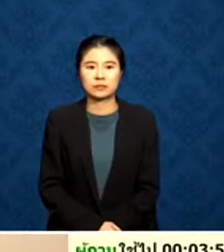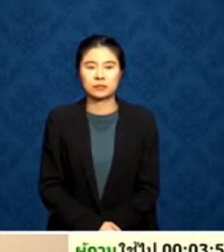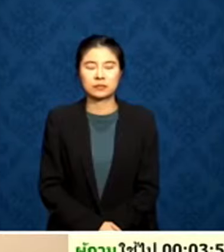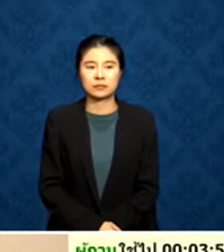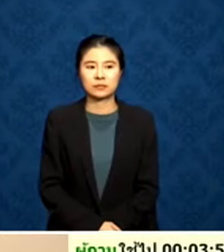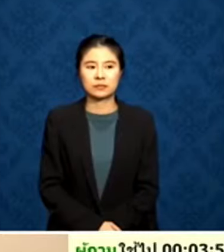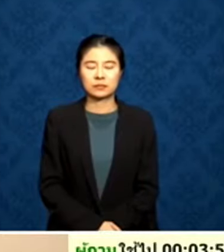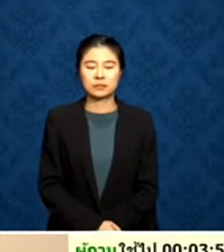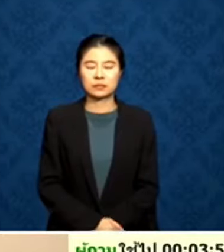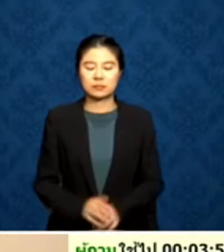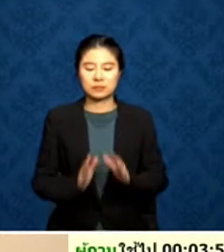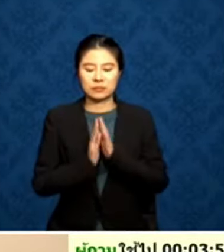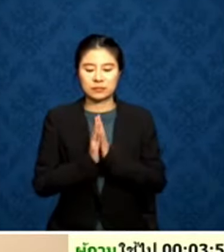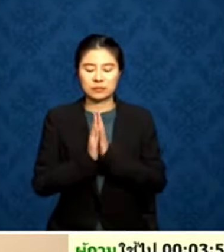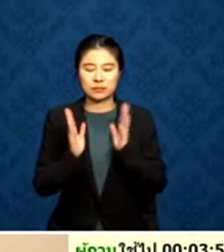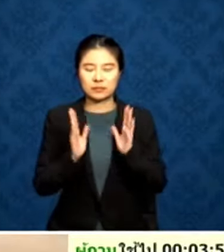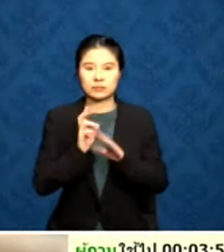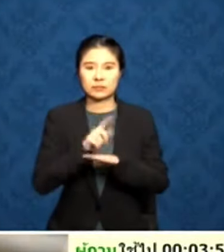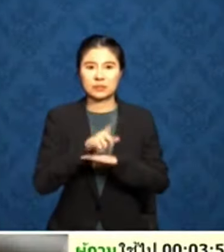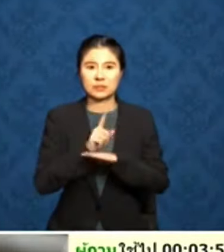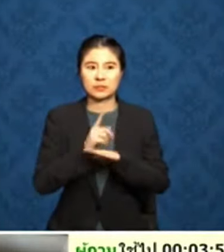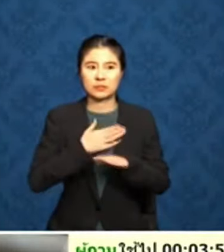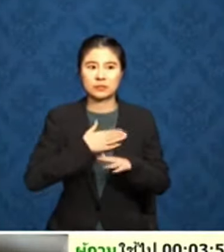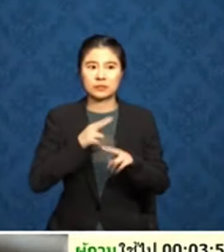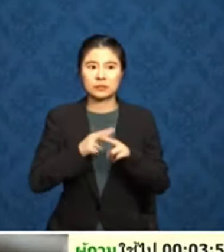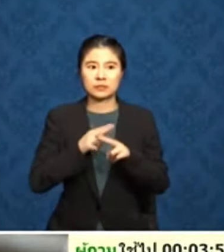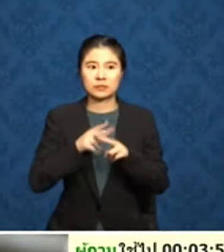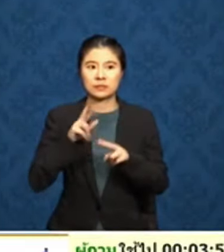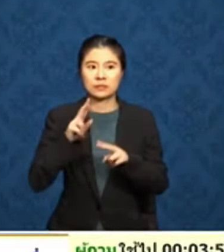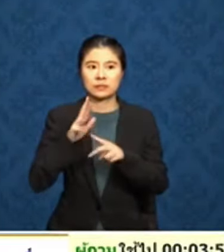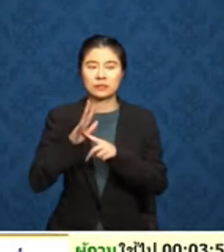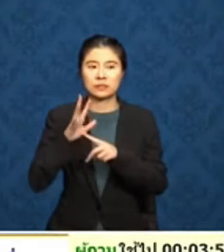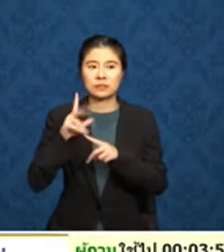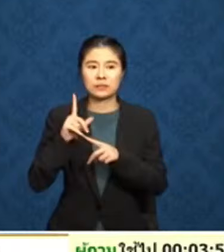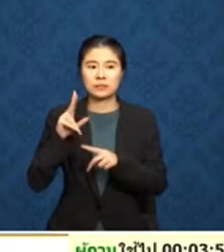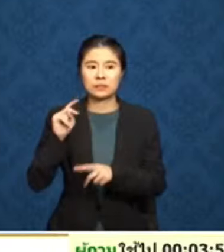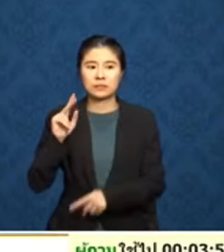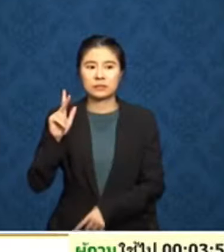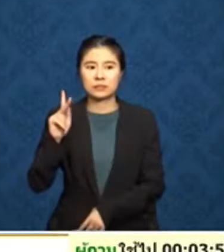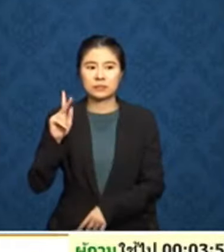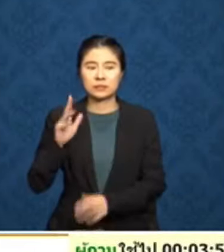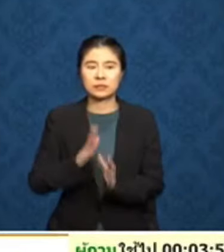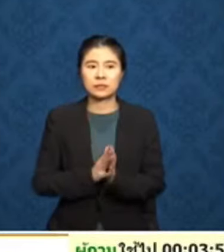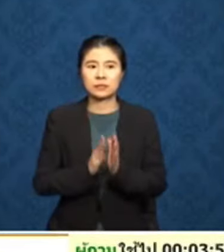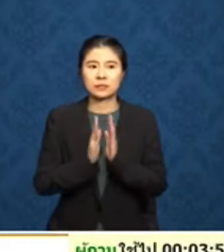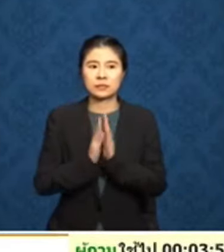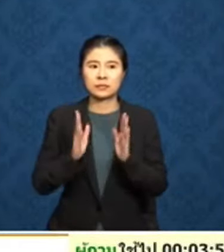ขอบคุณท่านประธานค่ะดิฉันรัชนกศิรนอกค่ะก็ต้องขอบคุณท่านรัฐมนตรี